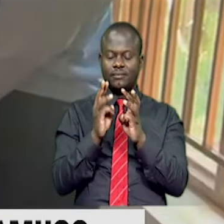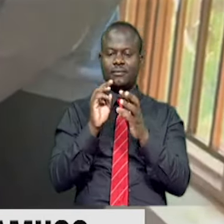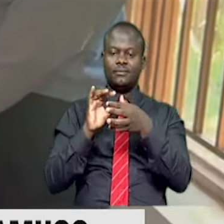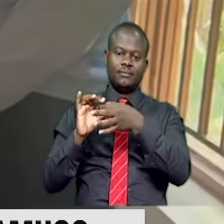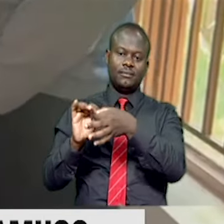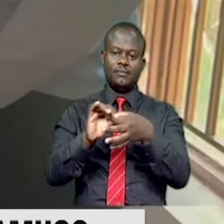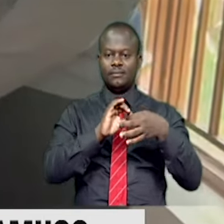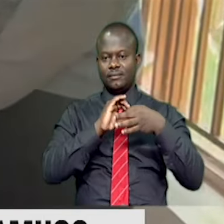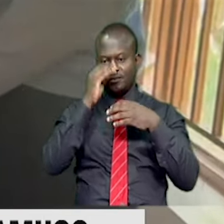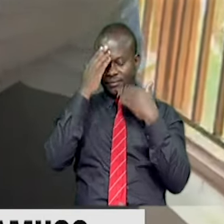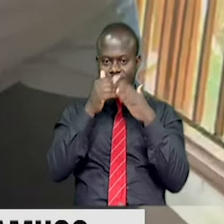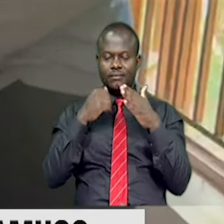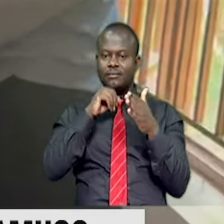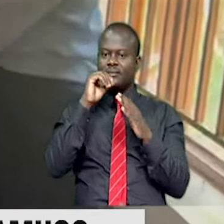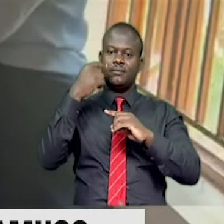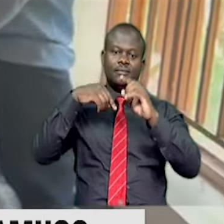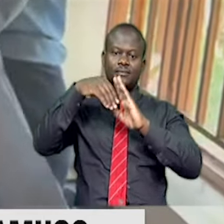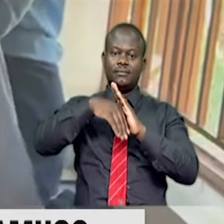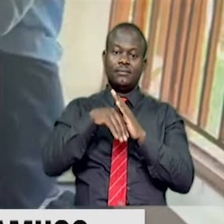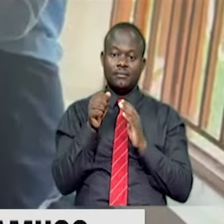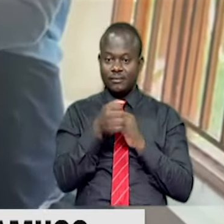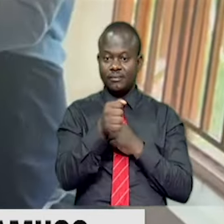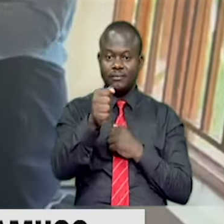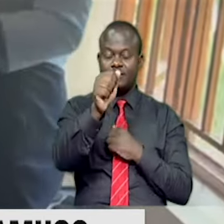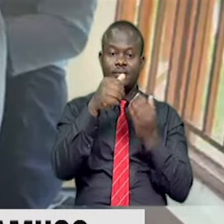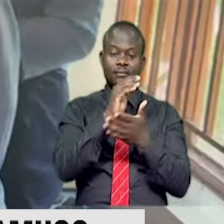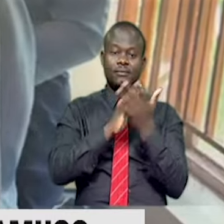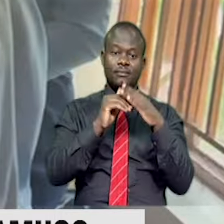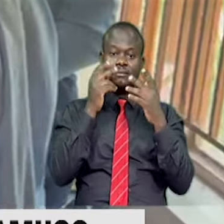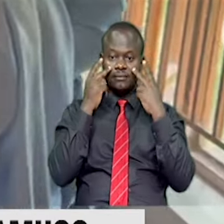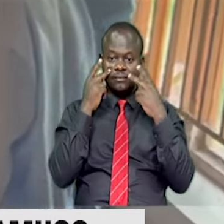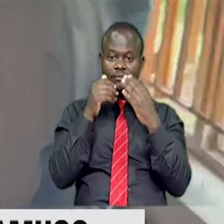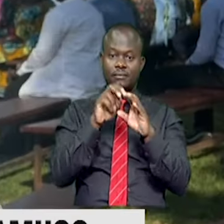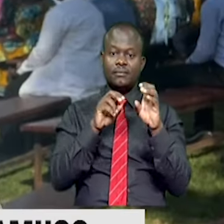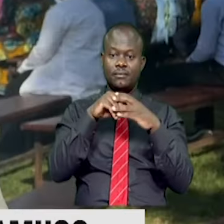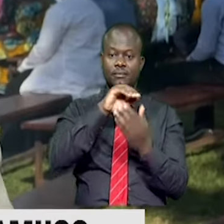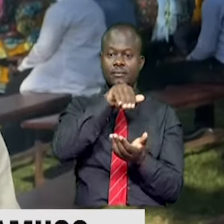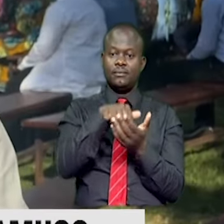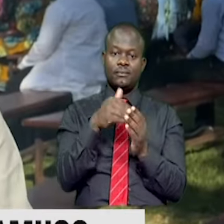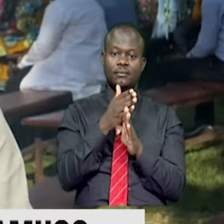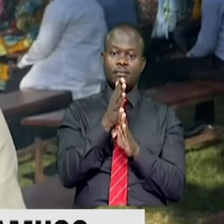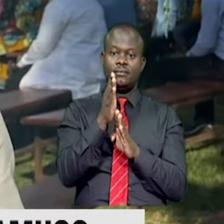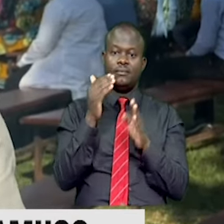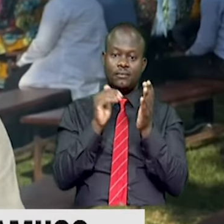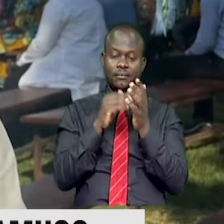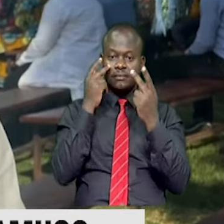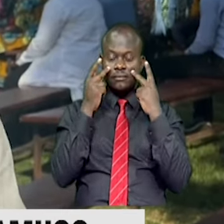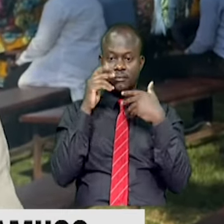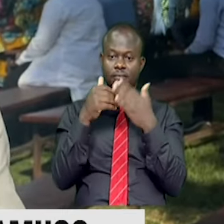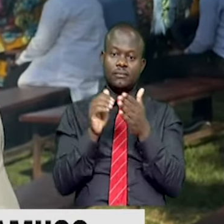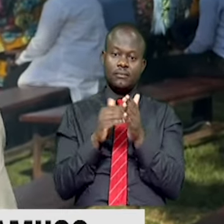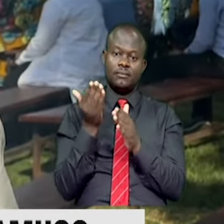gufatanya kugira ngo batazasubira mu mihanda. Tujya tubona bamwe mu bava muri ibi bigo ngororamuco ugasanga barongeye